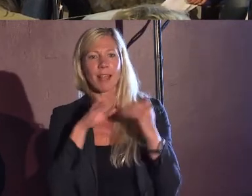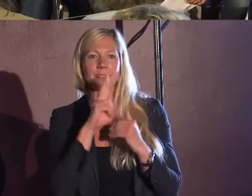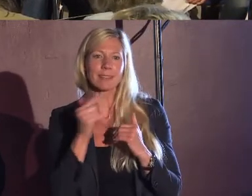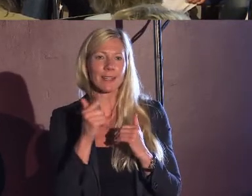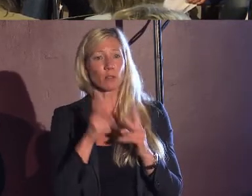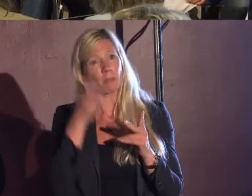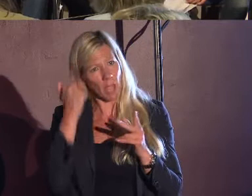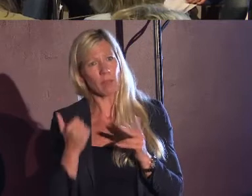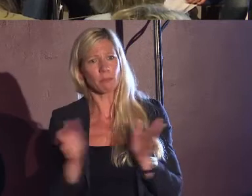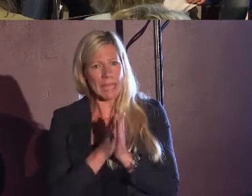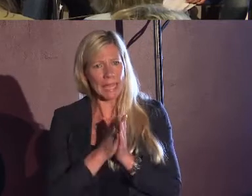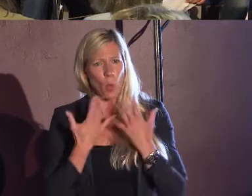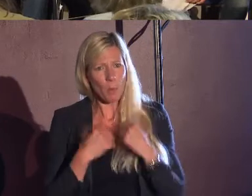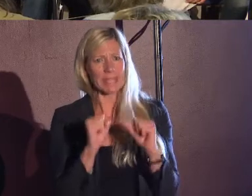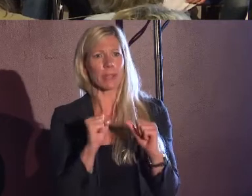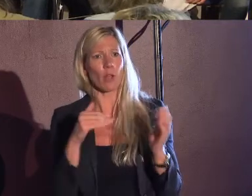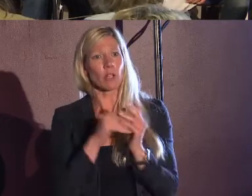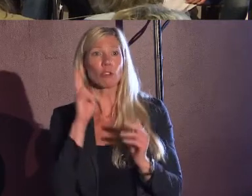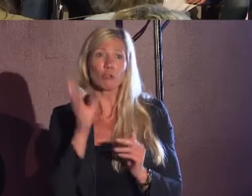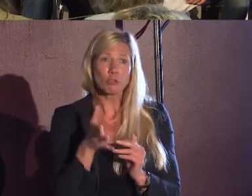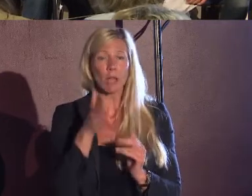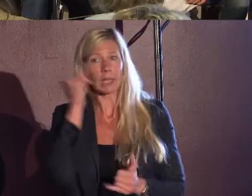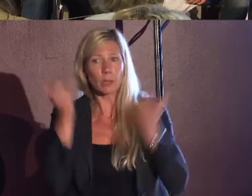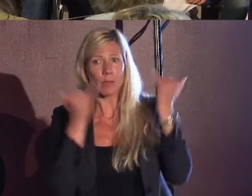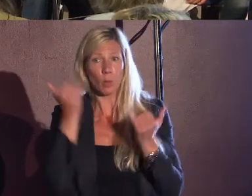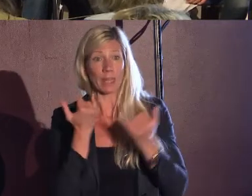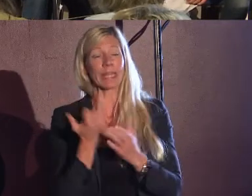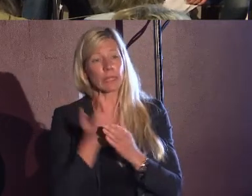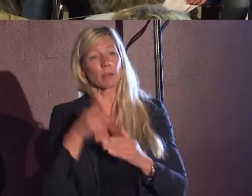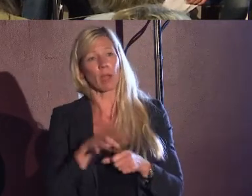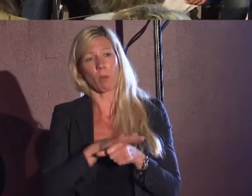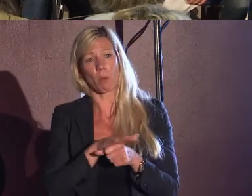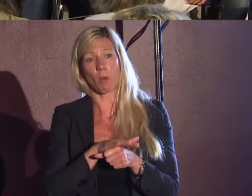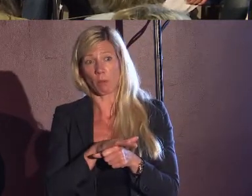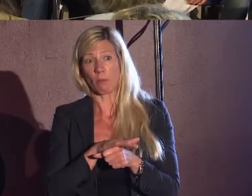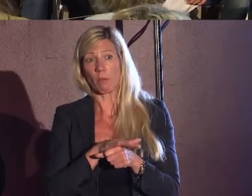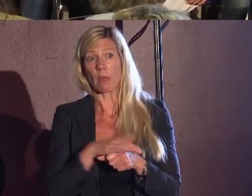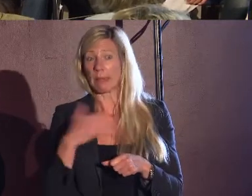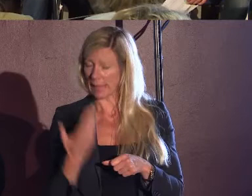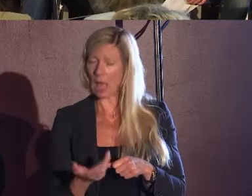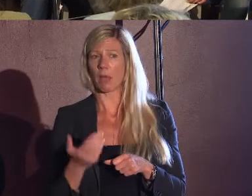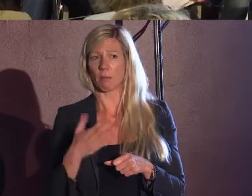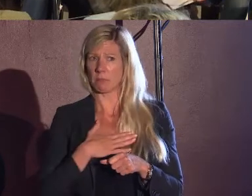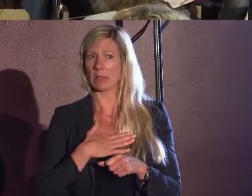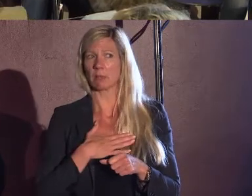med och bidra till nya innovationer inom det här området. Det är mitt medskick i det